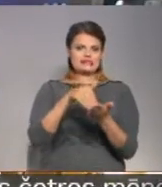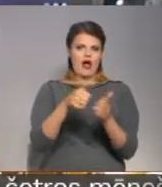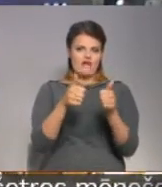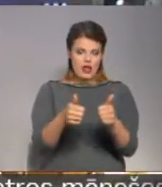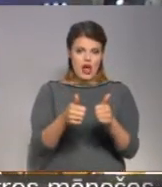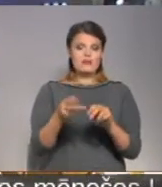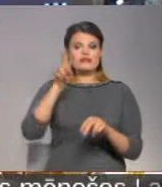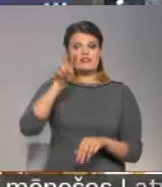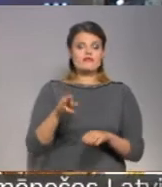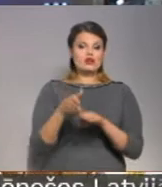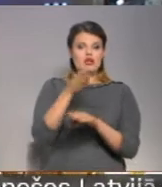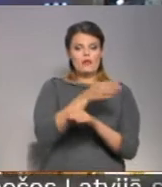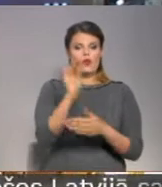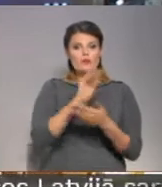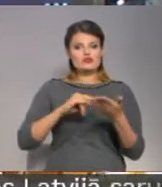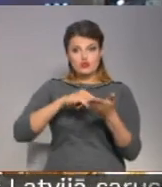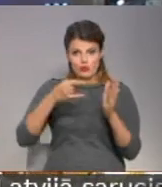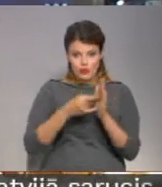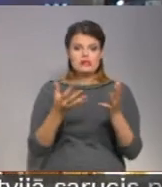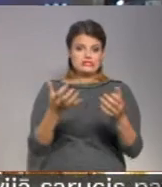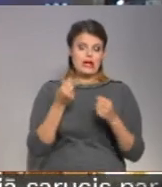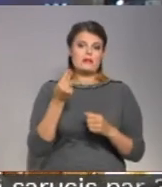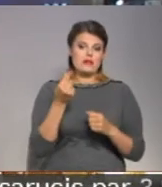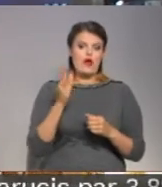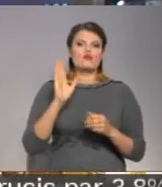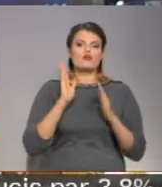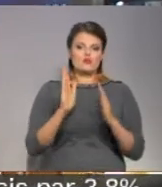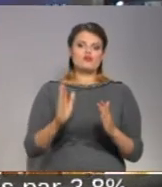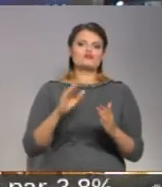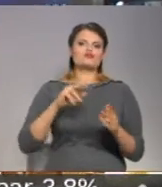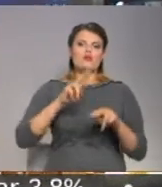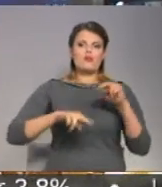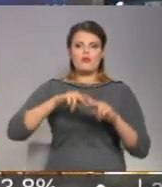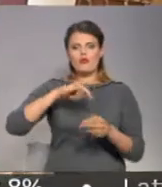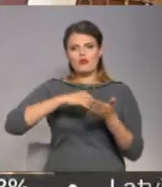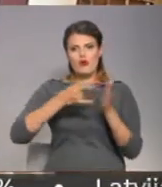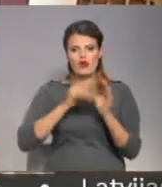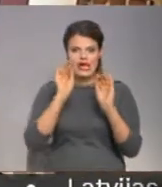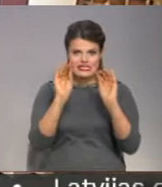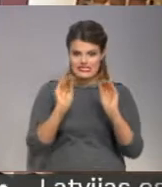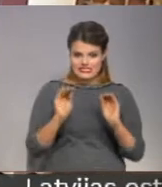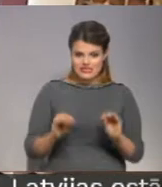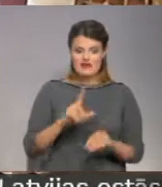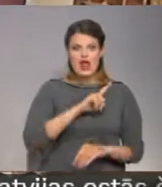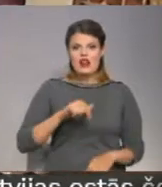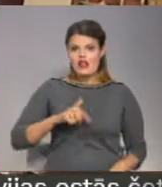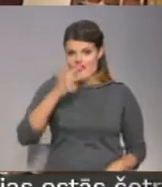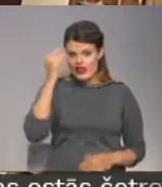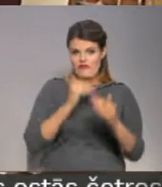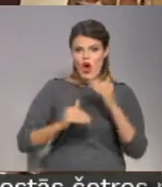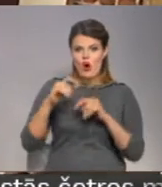projektu, kultūra mantojuma pārvaldē esam saņēmuši finansējumu par būvprojektu izstrādi un autoru uzraudzību. Latvijas un Lietuvas